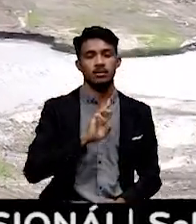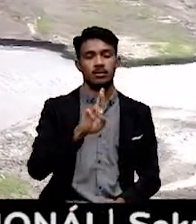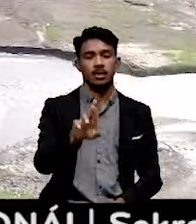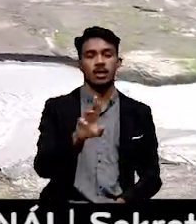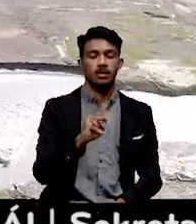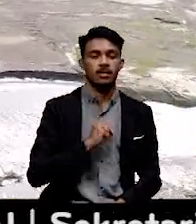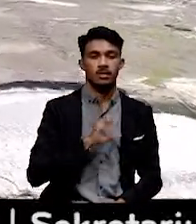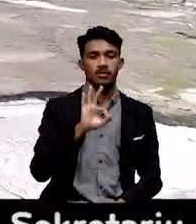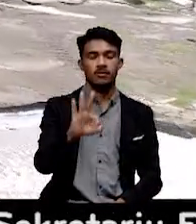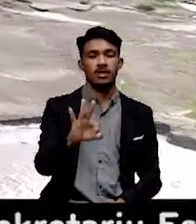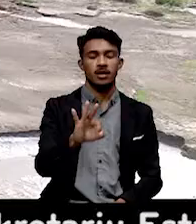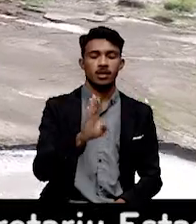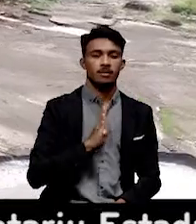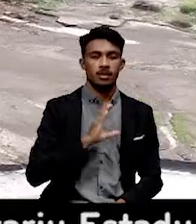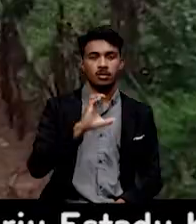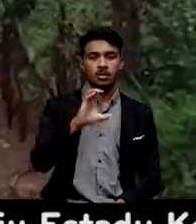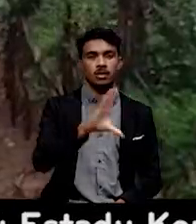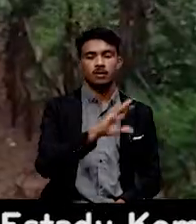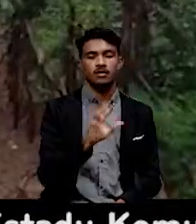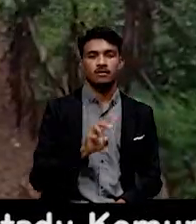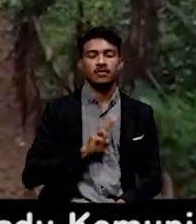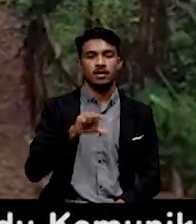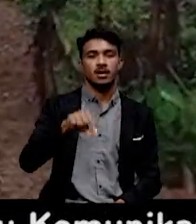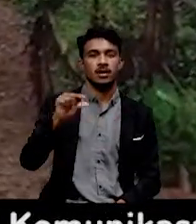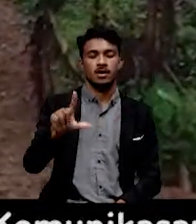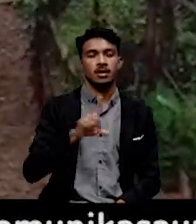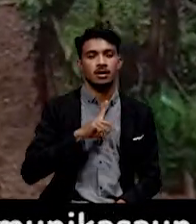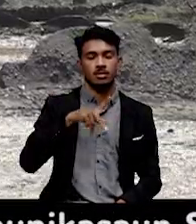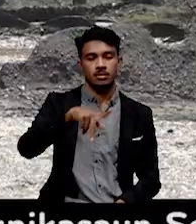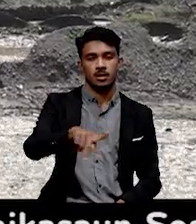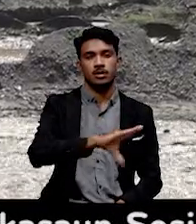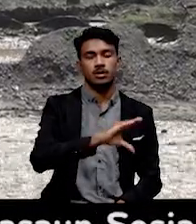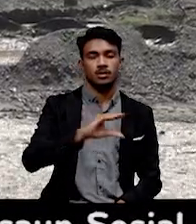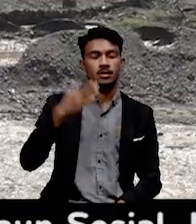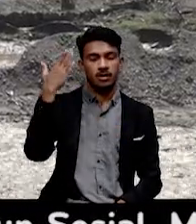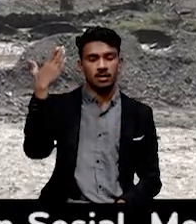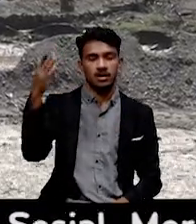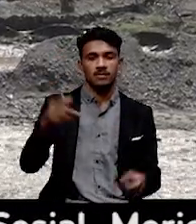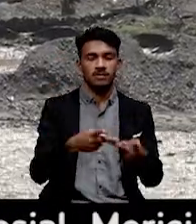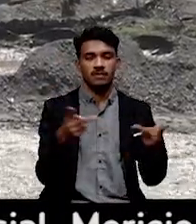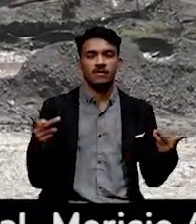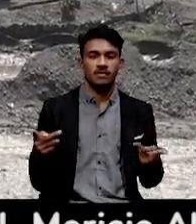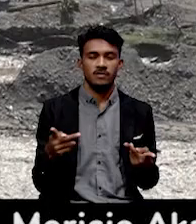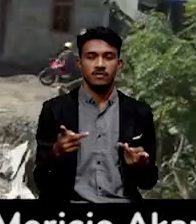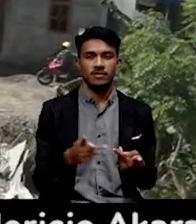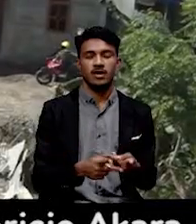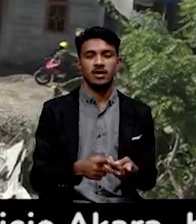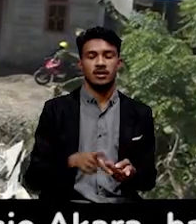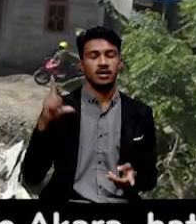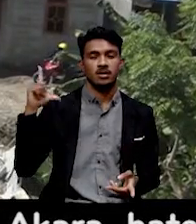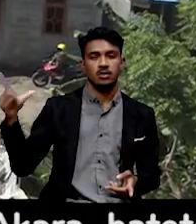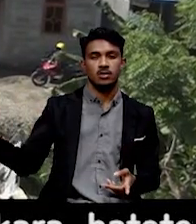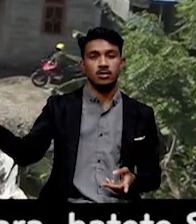Manufahi Manatutu Baucau, Viqueque Lauteng, Liliu Costa Sul, no Região Administrativa Especial